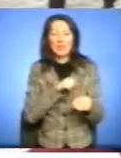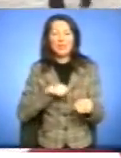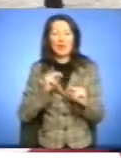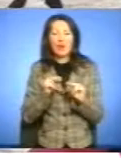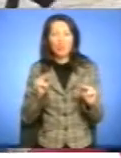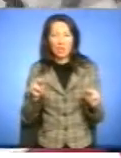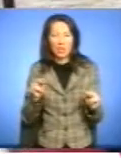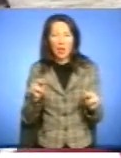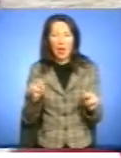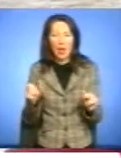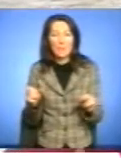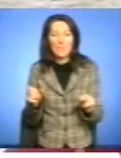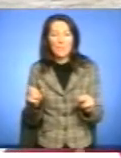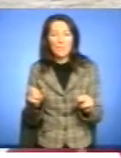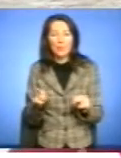і от,